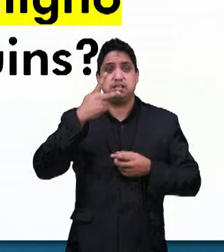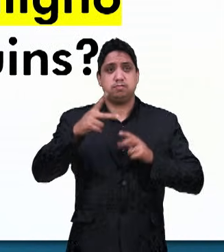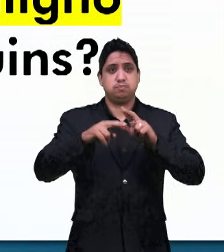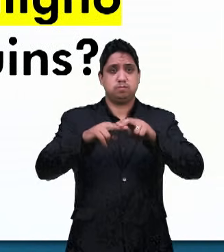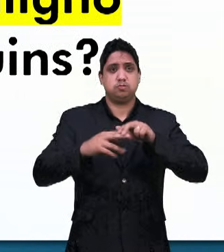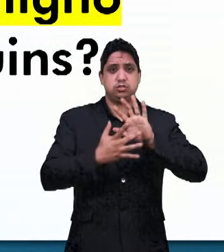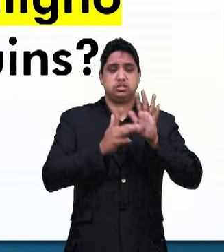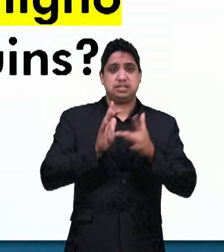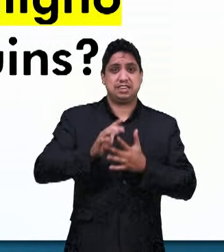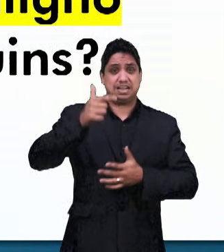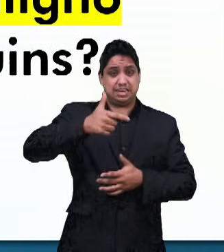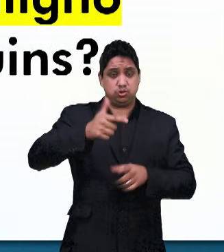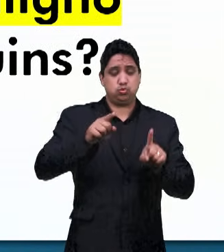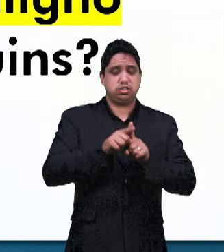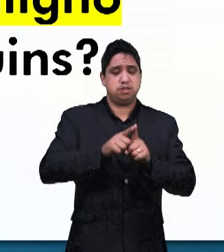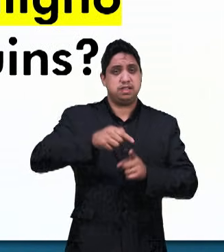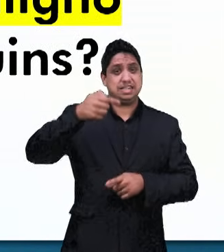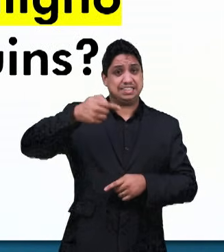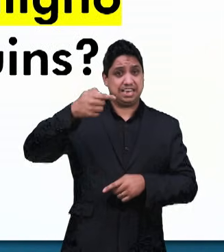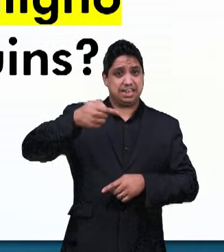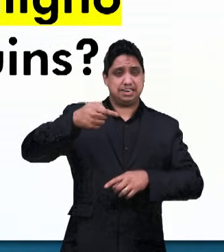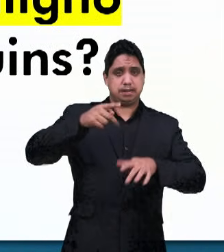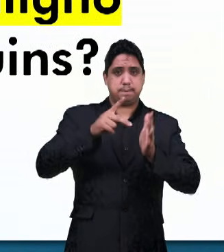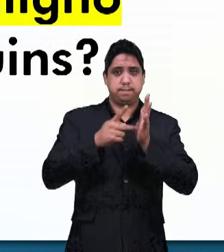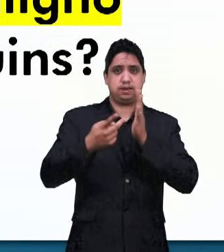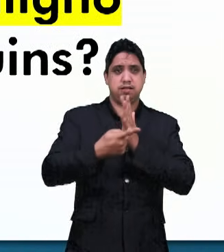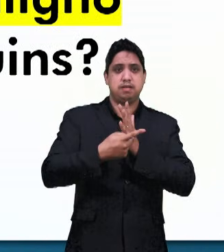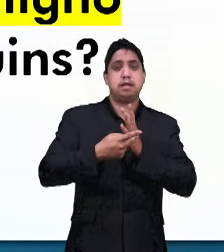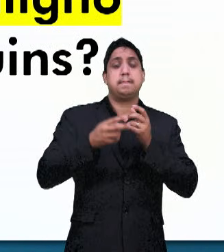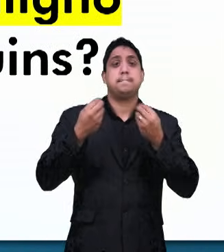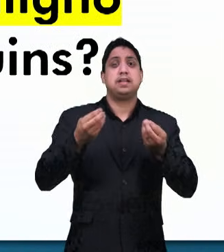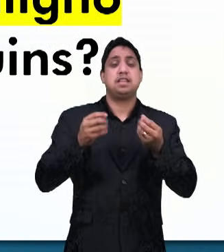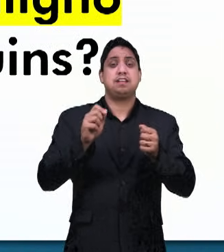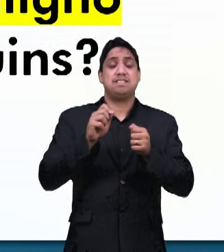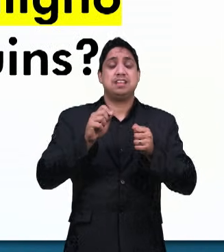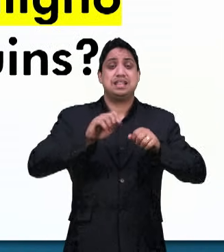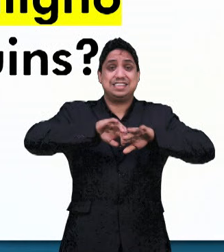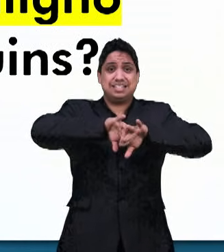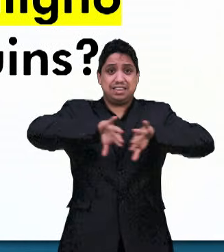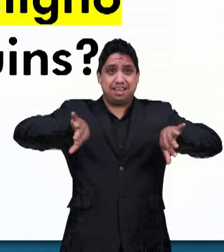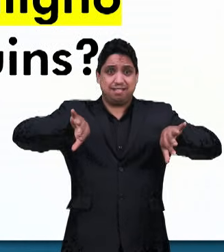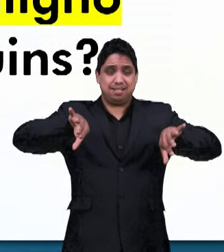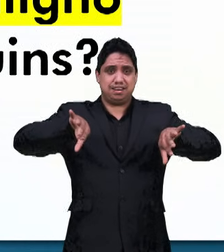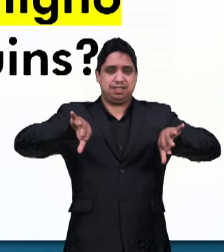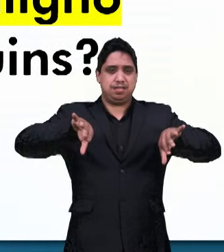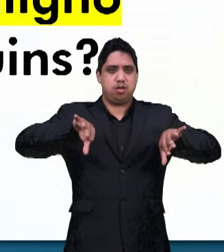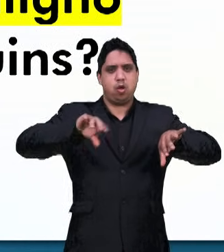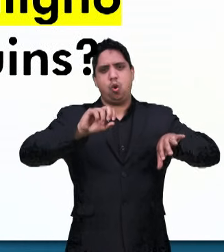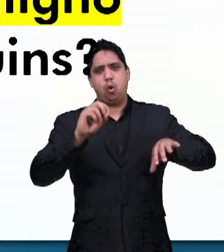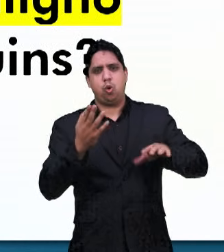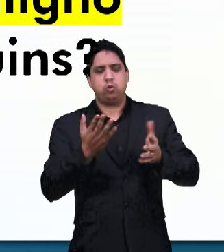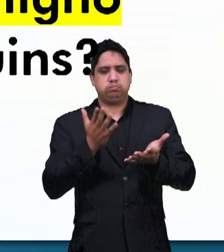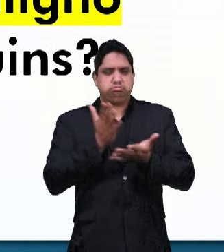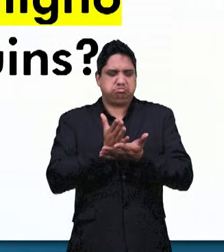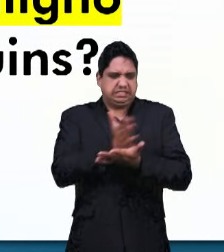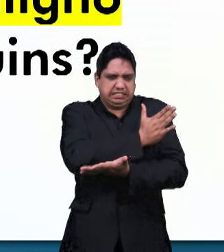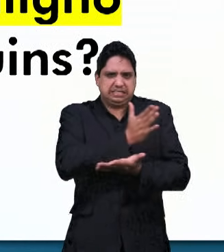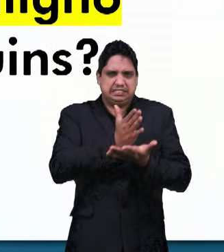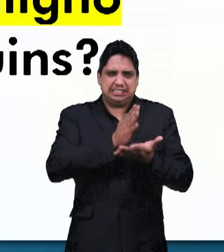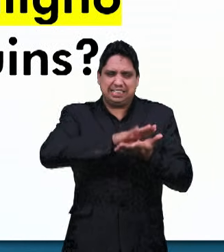Jésus dans la deuxième et septième parabole pour faire la séparation ou la